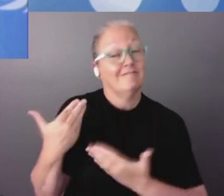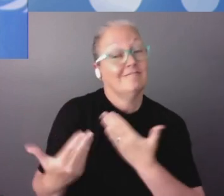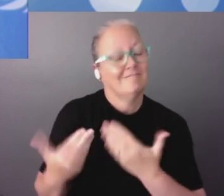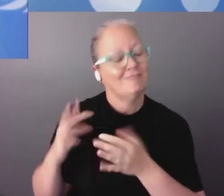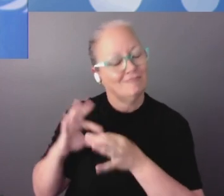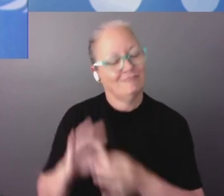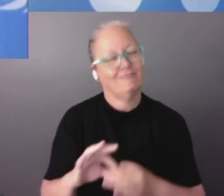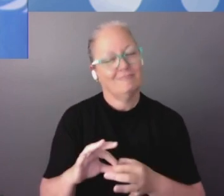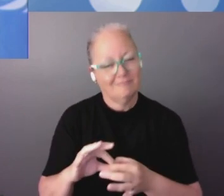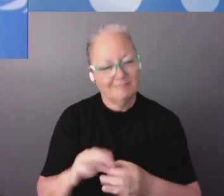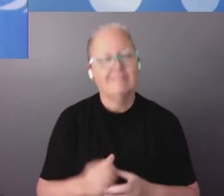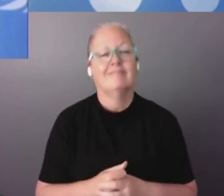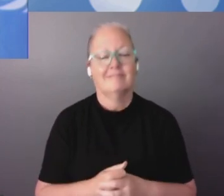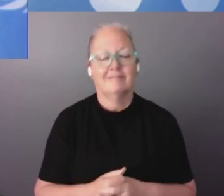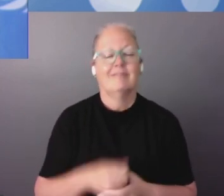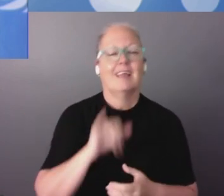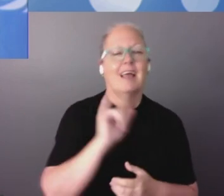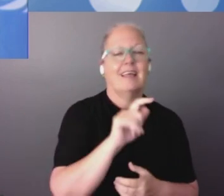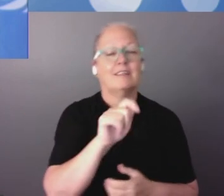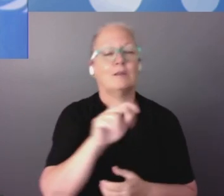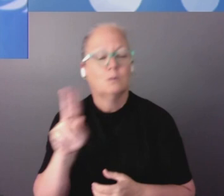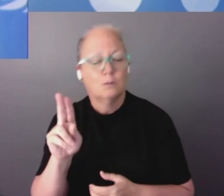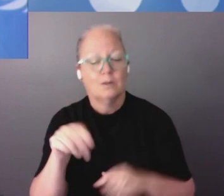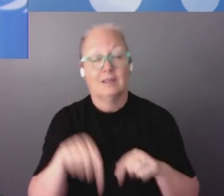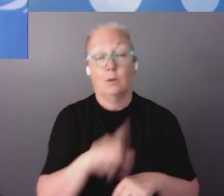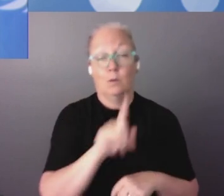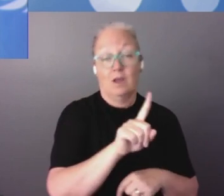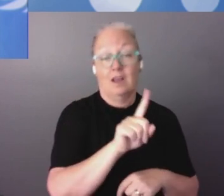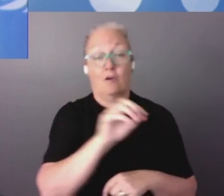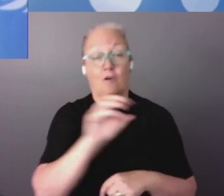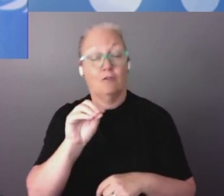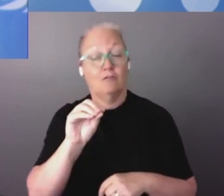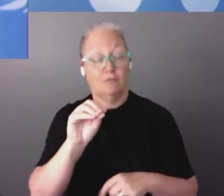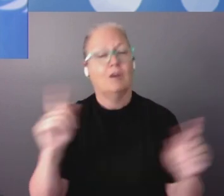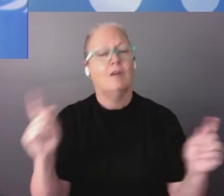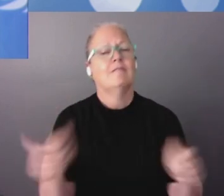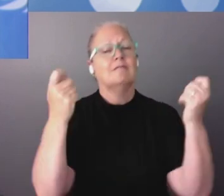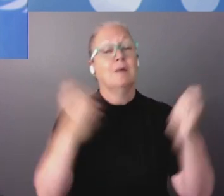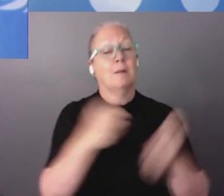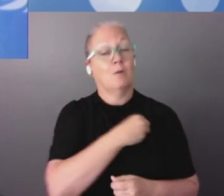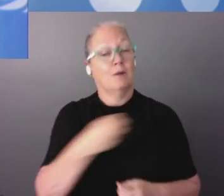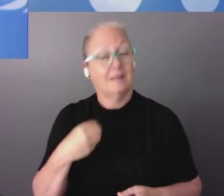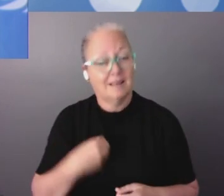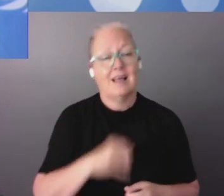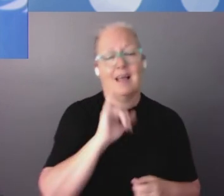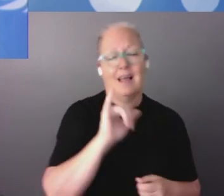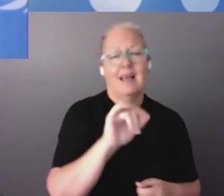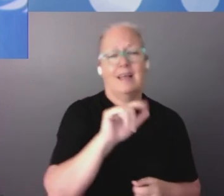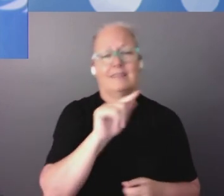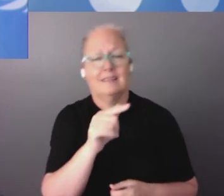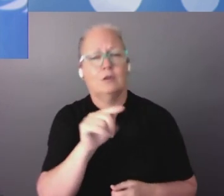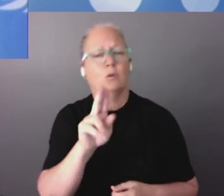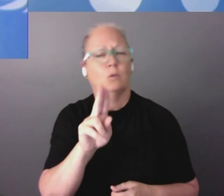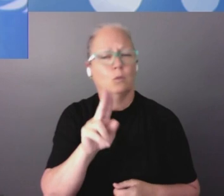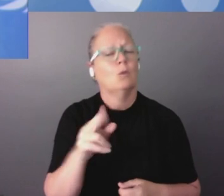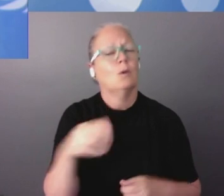人赵厚林先生，因为他今天他不能亲自参与。那我很高兴今天的